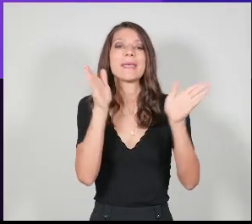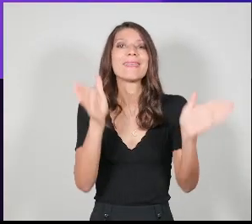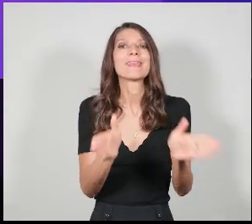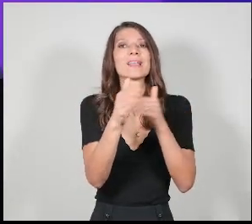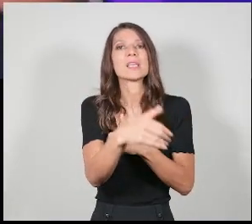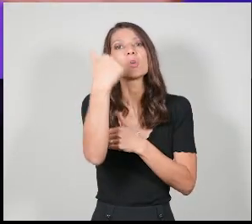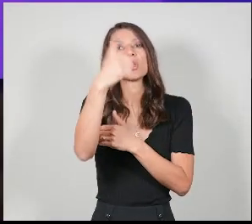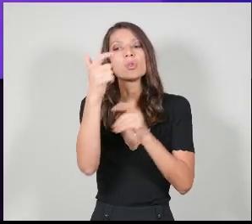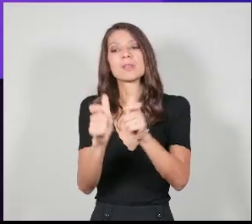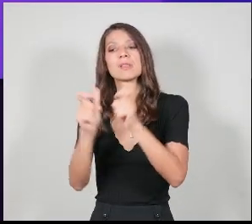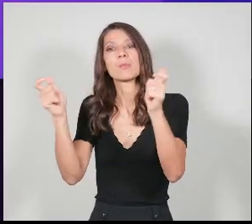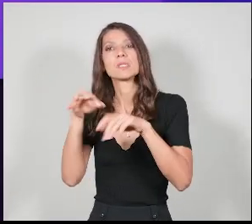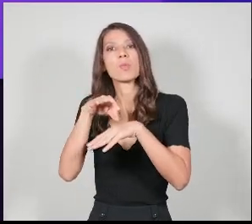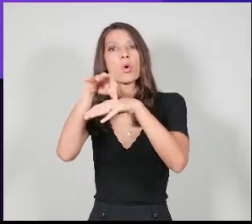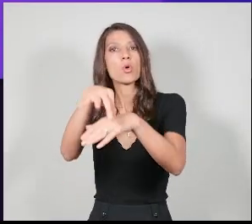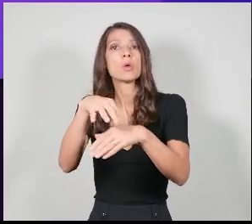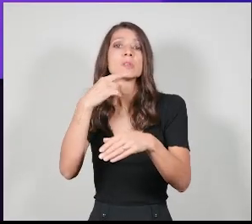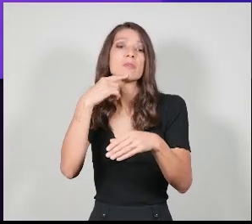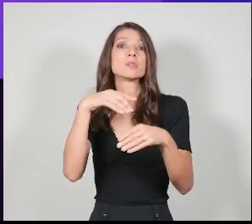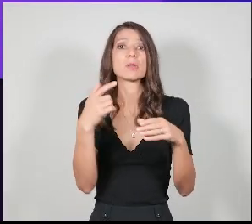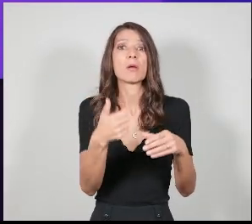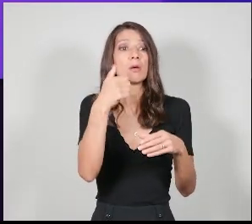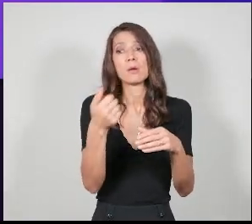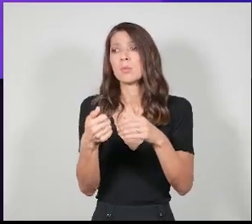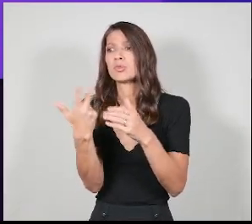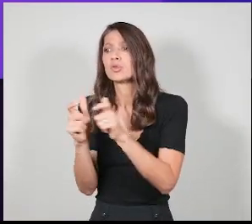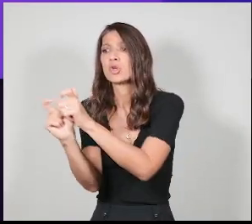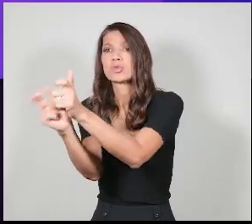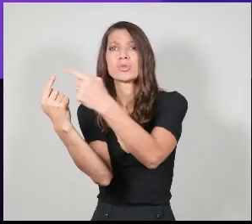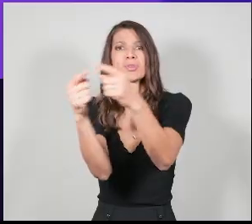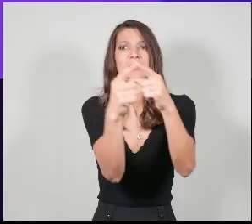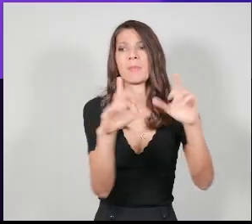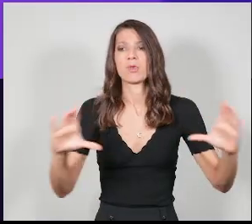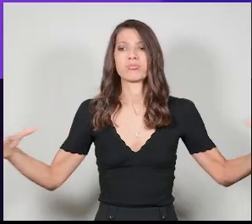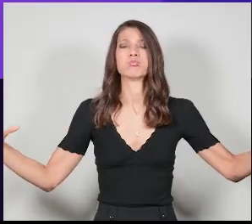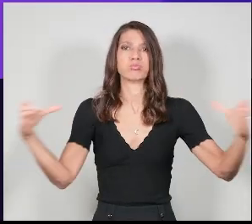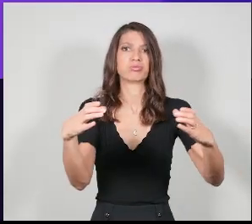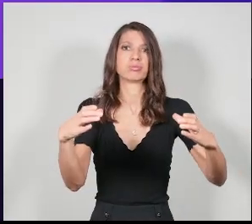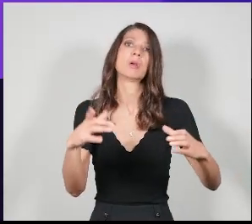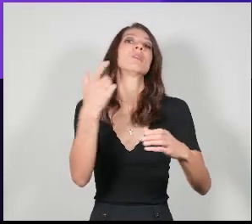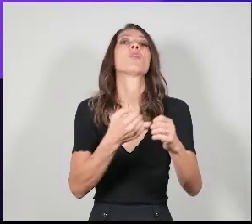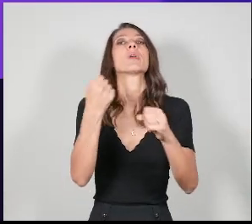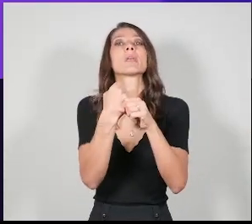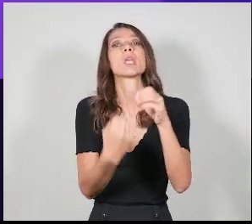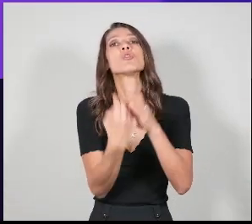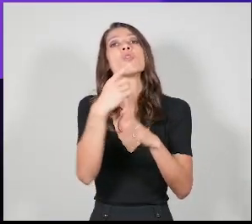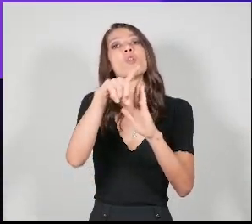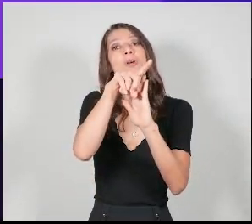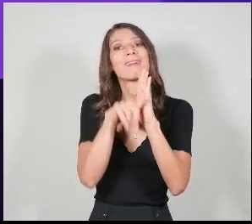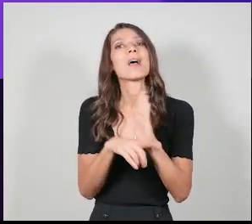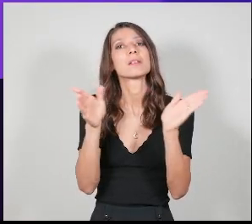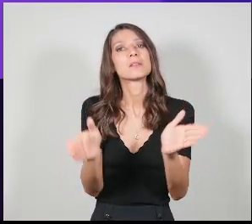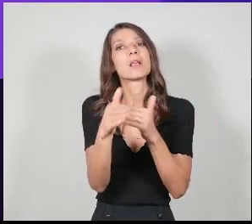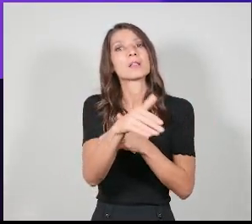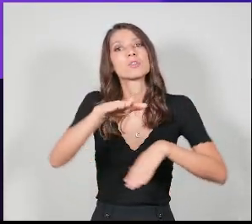Alors c'est une catégorie où se retrouverait l'ensemble des structures existantes avec un cadre minimum de fonctionnement et des spécialisations qui